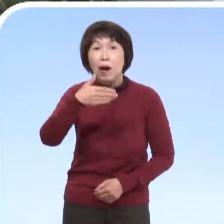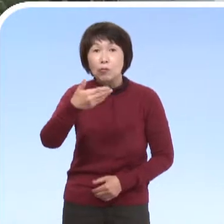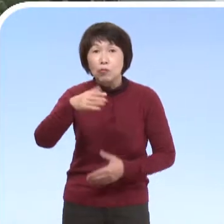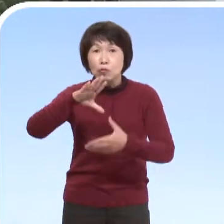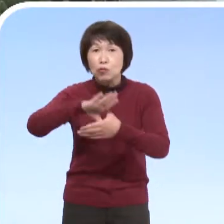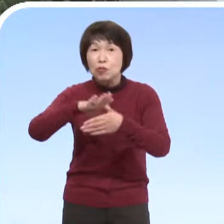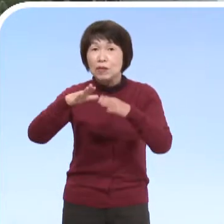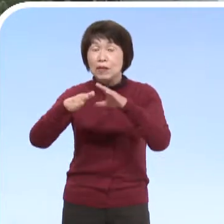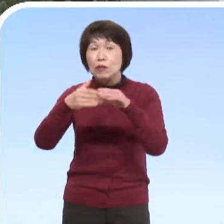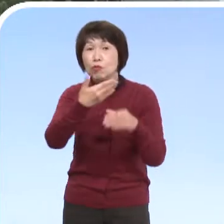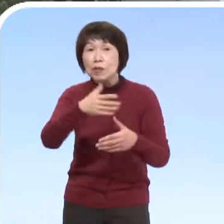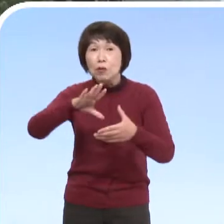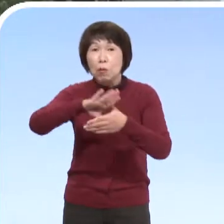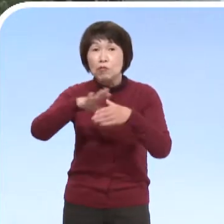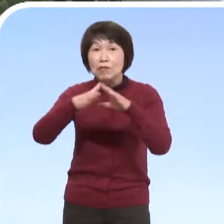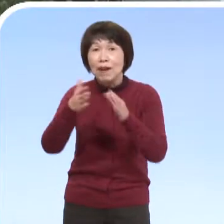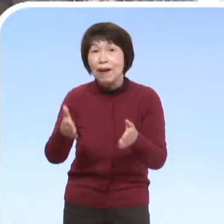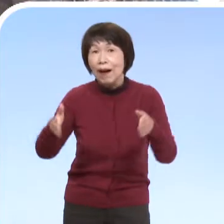こうと思います。